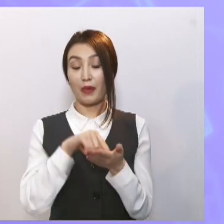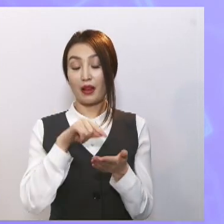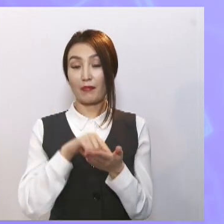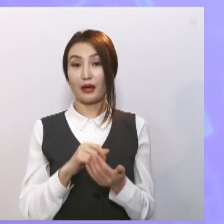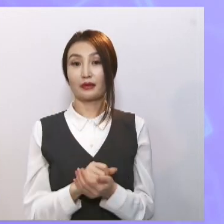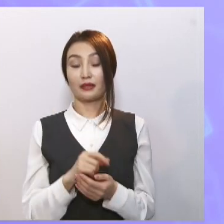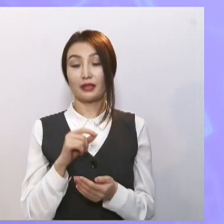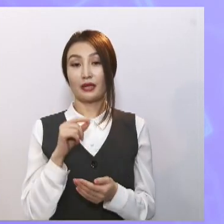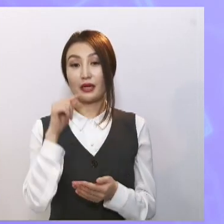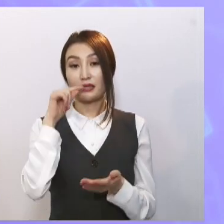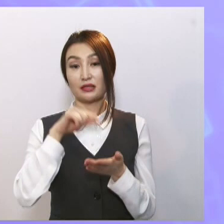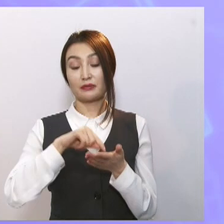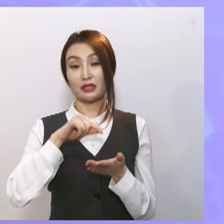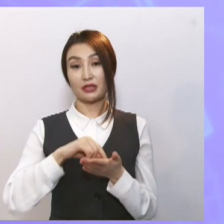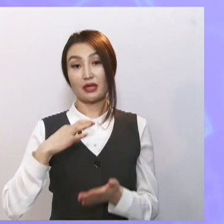Чымчыктын баласы.